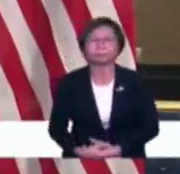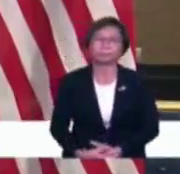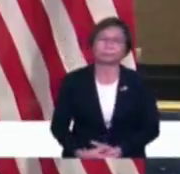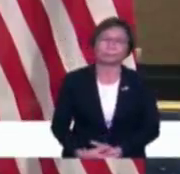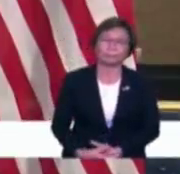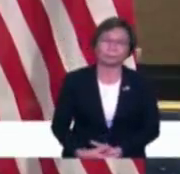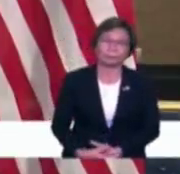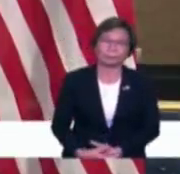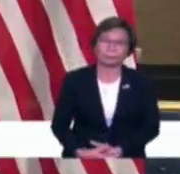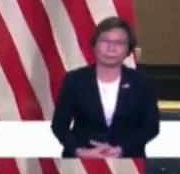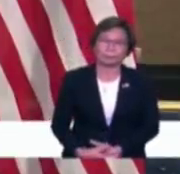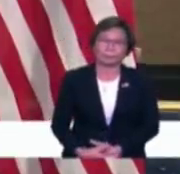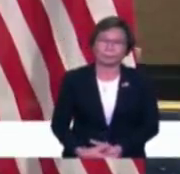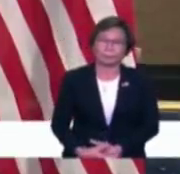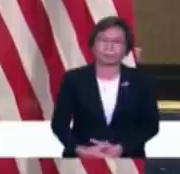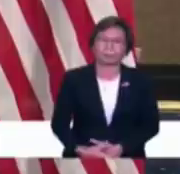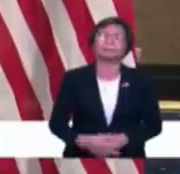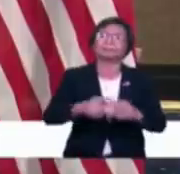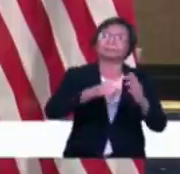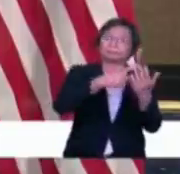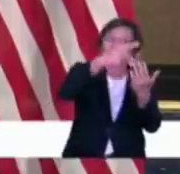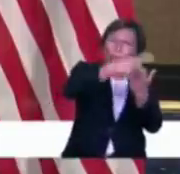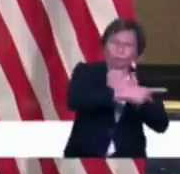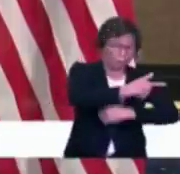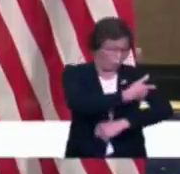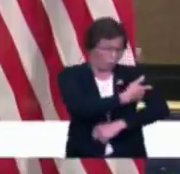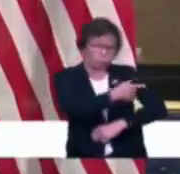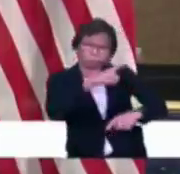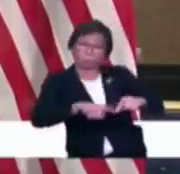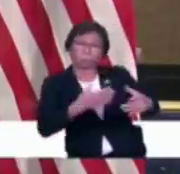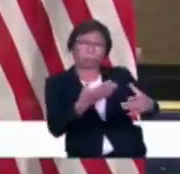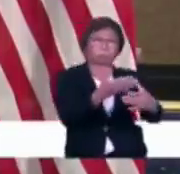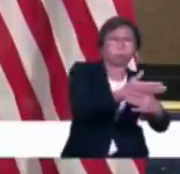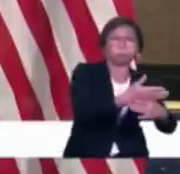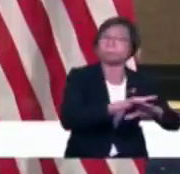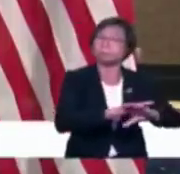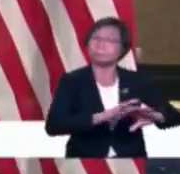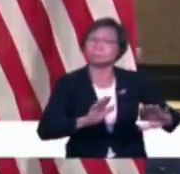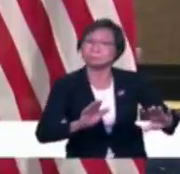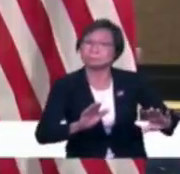Justru momentum pelaksanaan program vaksinasi tidak boleh terganggu.